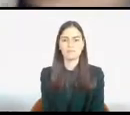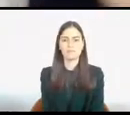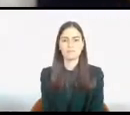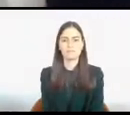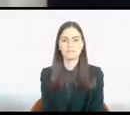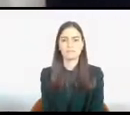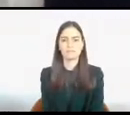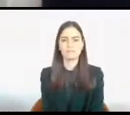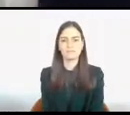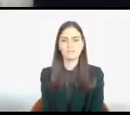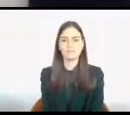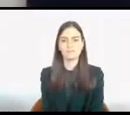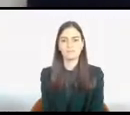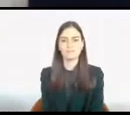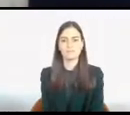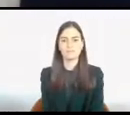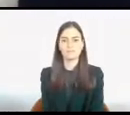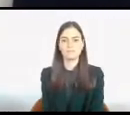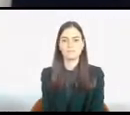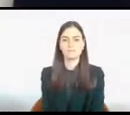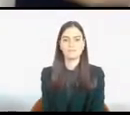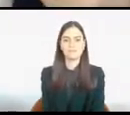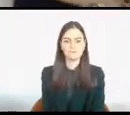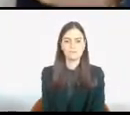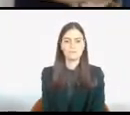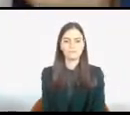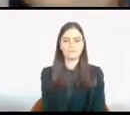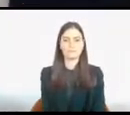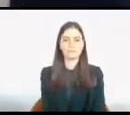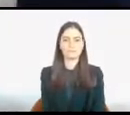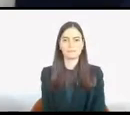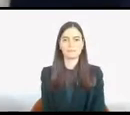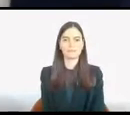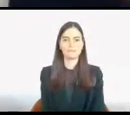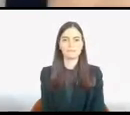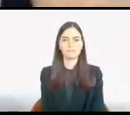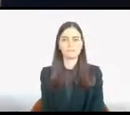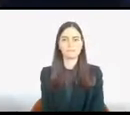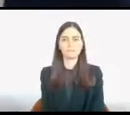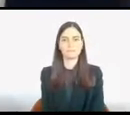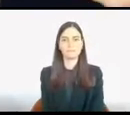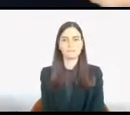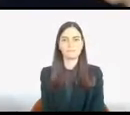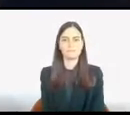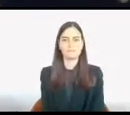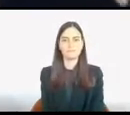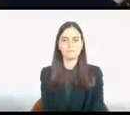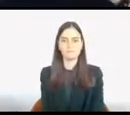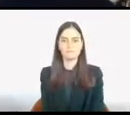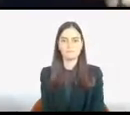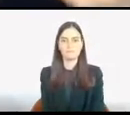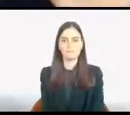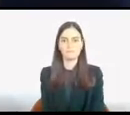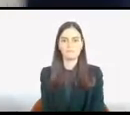Deuxième règle, eh bien, ce qui est l'inverse, plus vous êtes âgé, plus le coût sera